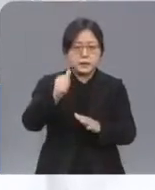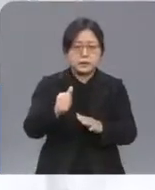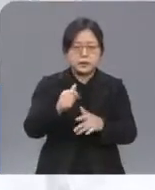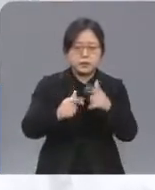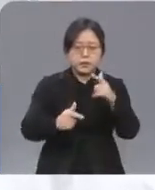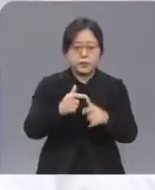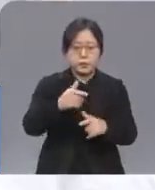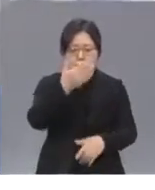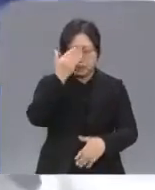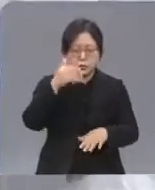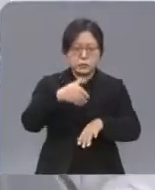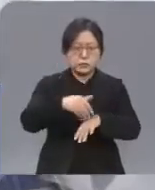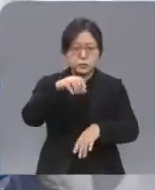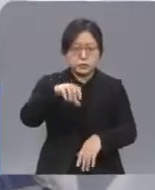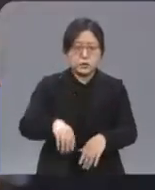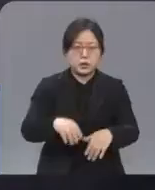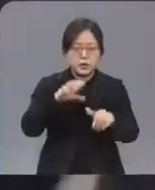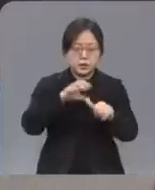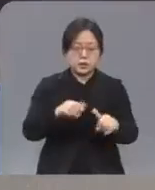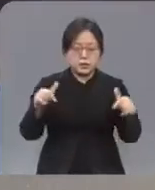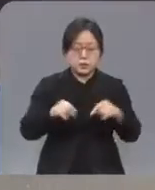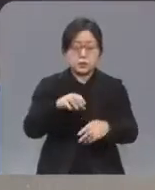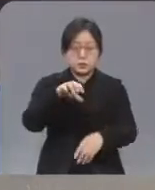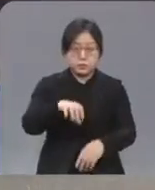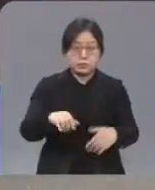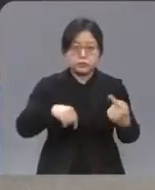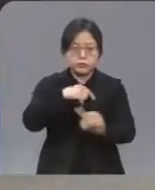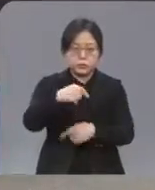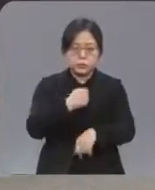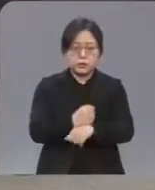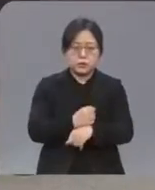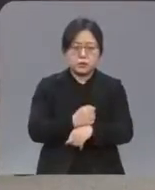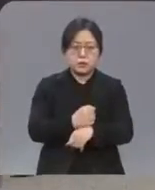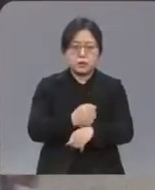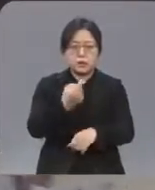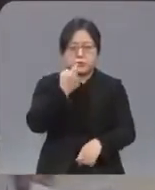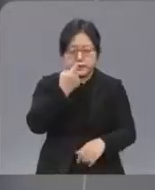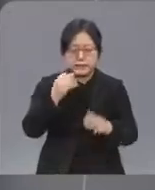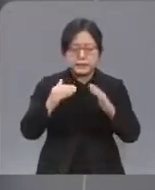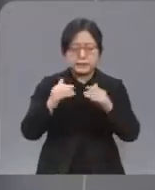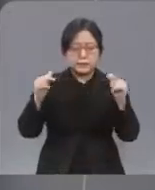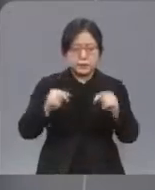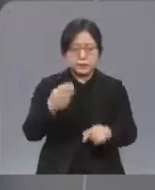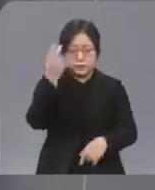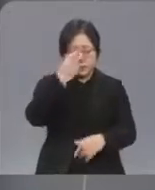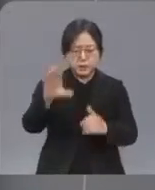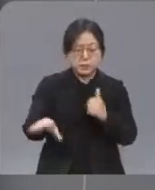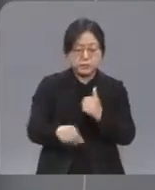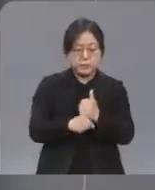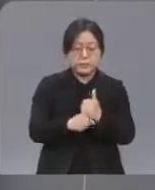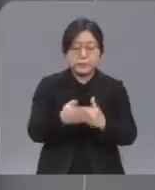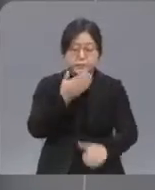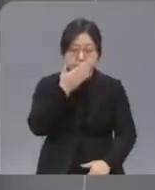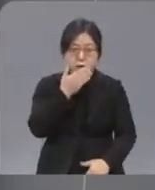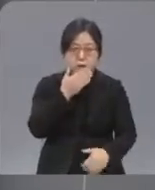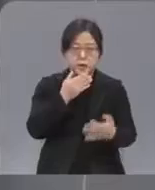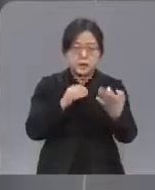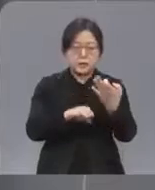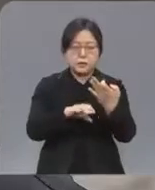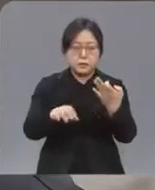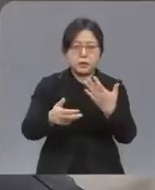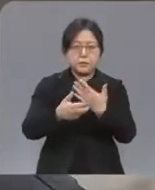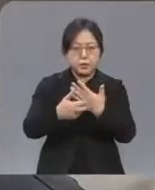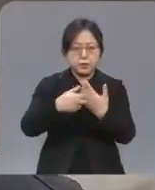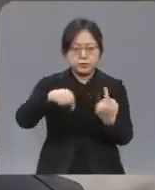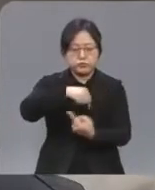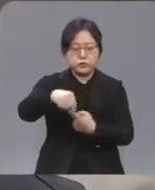목포 청소년 수련관을 격리치료시설로 운영하고 진단검사와 재택치료 관리까지 한 번에 가능한 14개